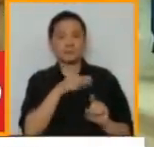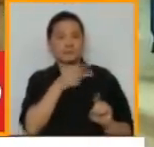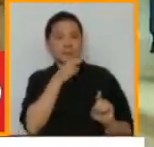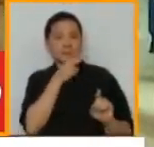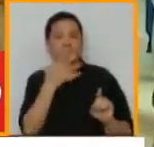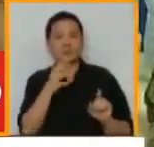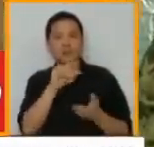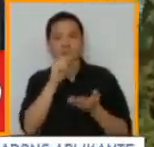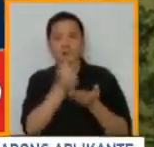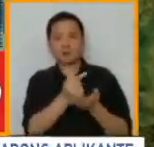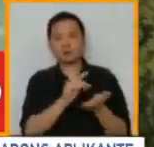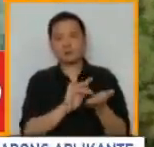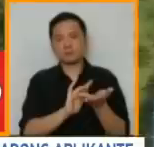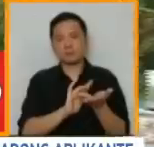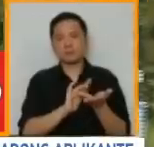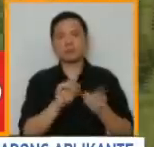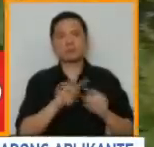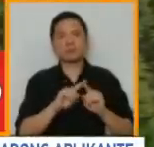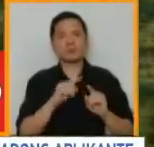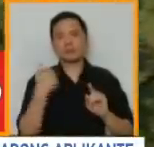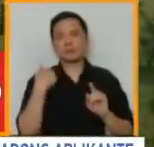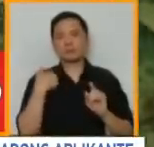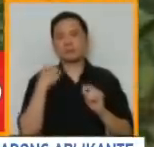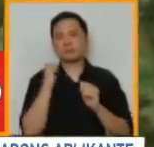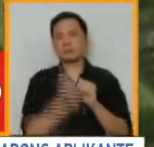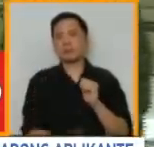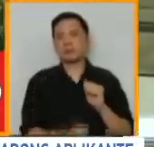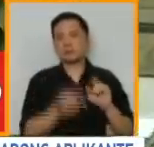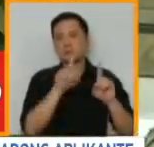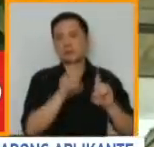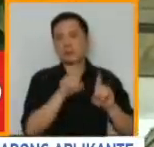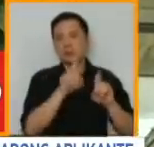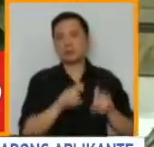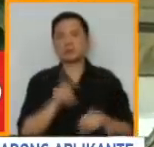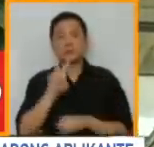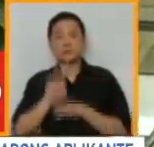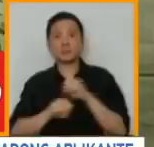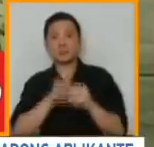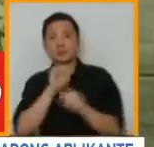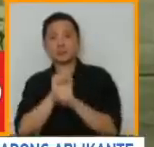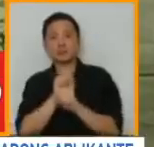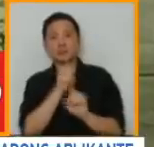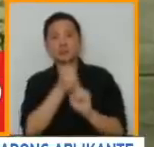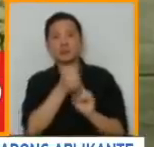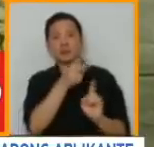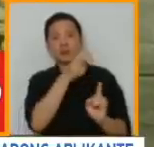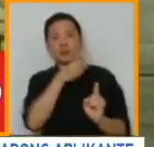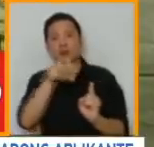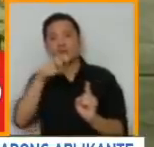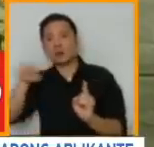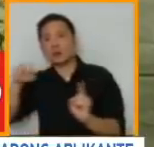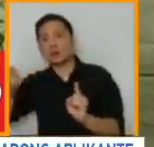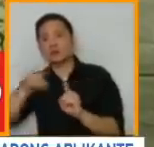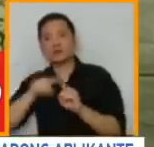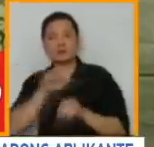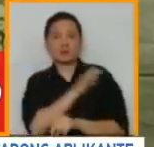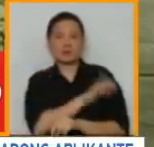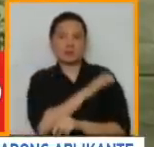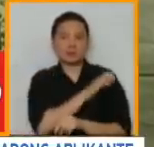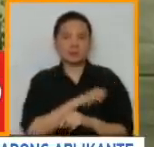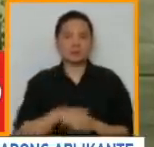pero hindi lang nakapasa sa board exam. Dalawang taon na raw itong nagpapalipat-lipat ng klinika. Sabi nga niya, yung mga dati daw